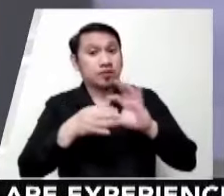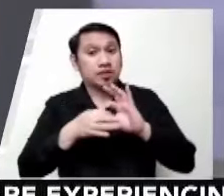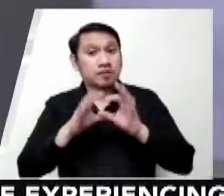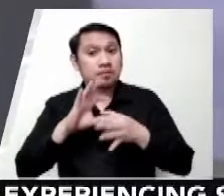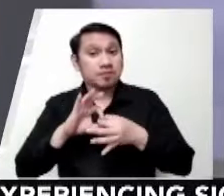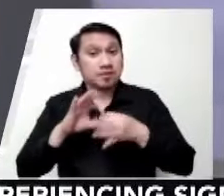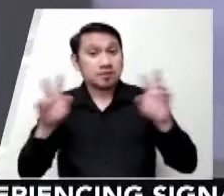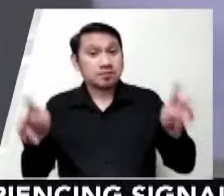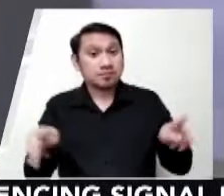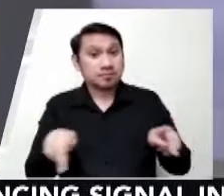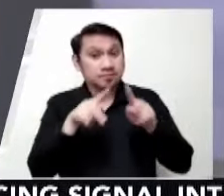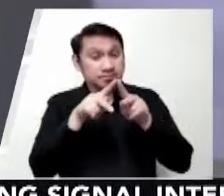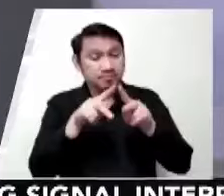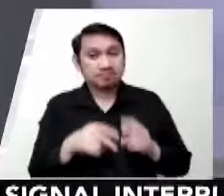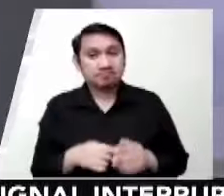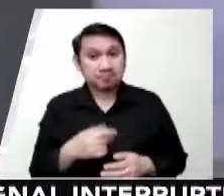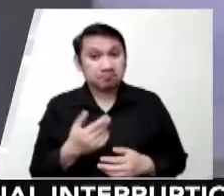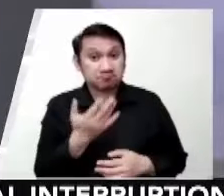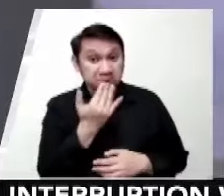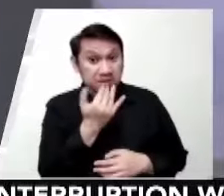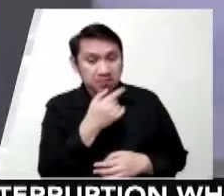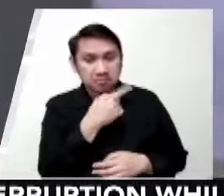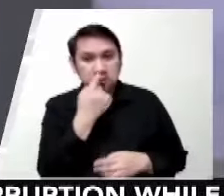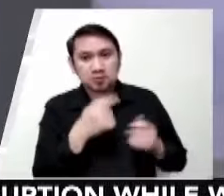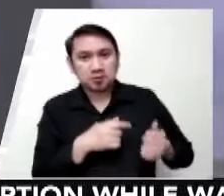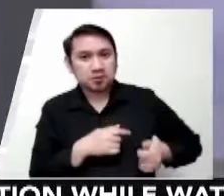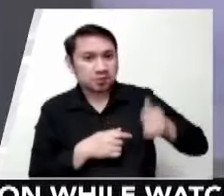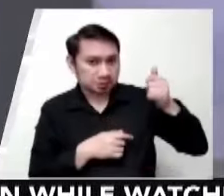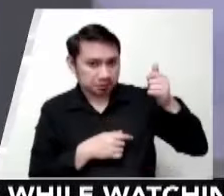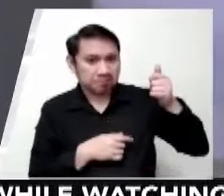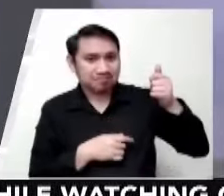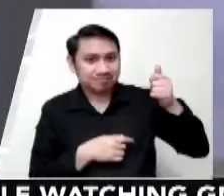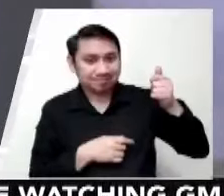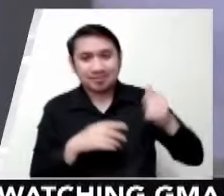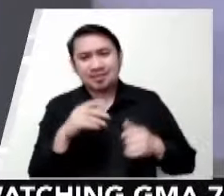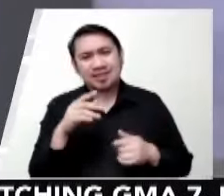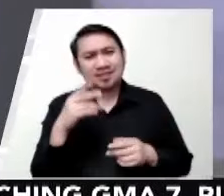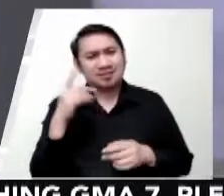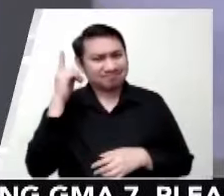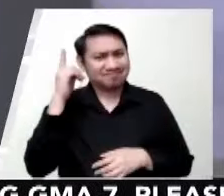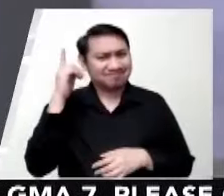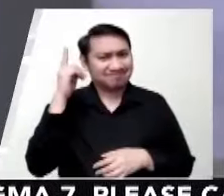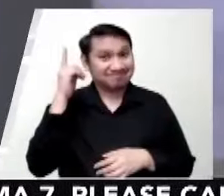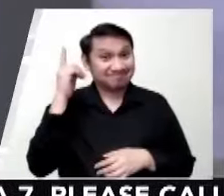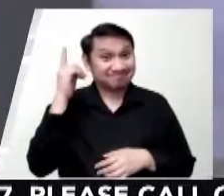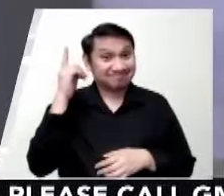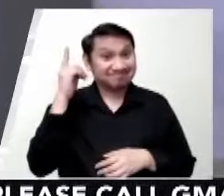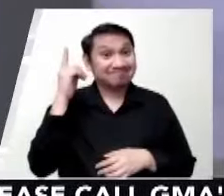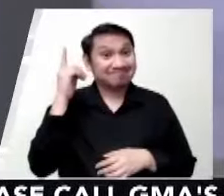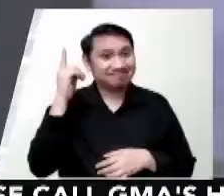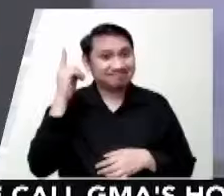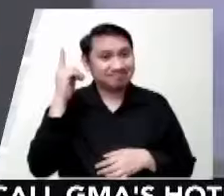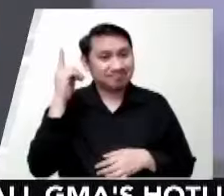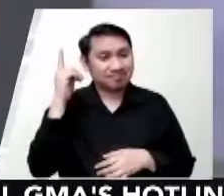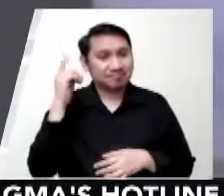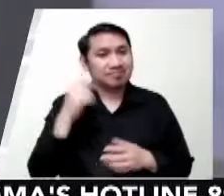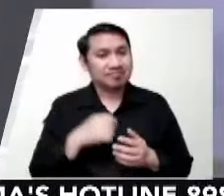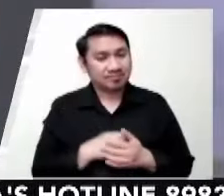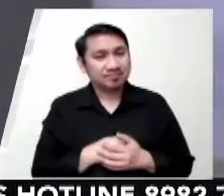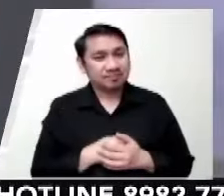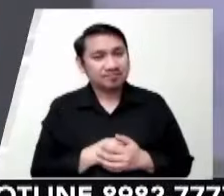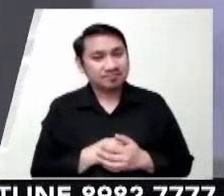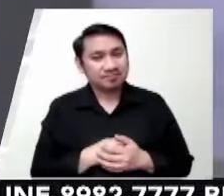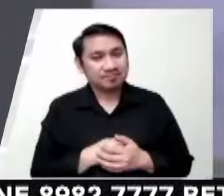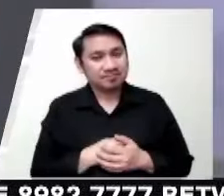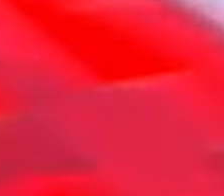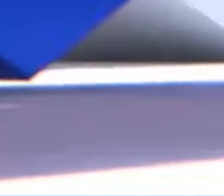Olympic qualifying tournament sa Thailand, sina Carlo Paalam at Hergi Bakyadan. Nakatutok